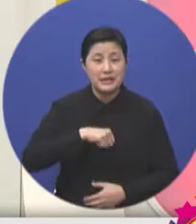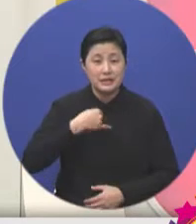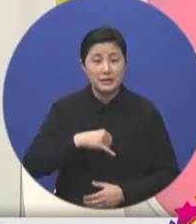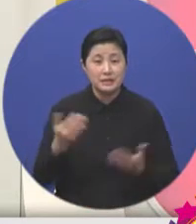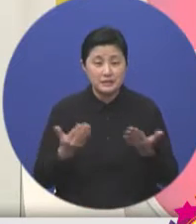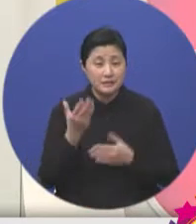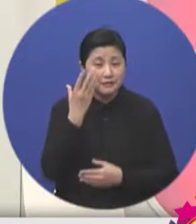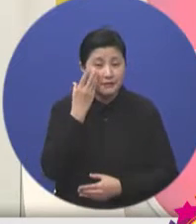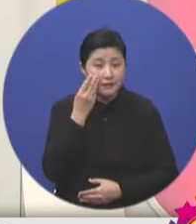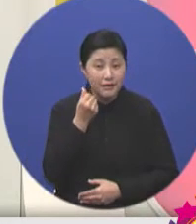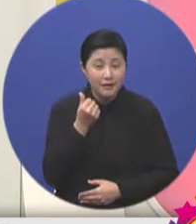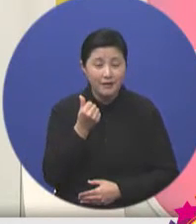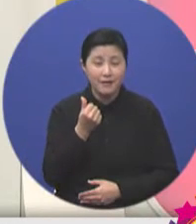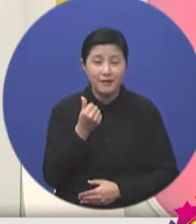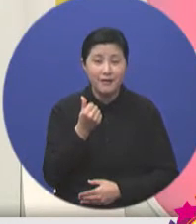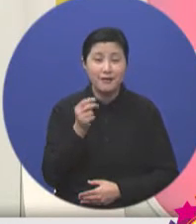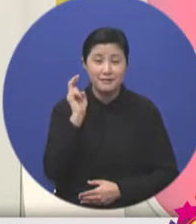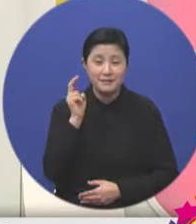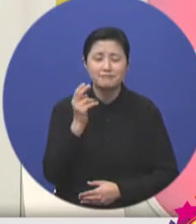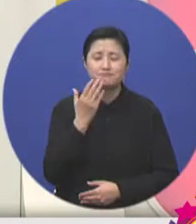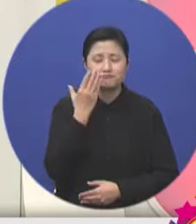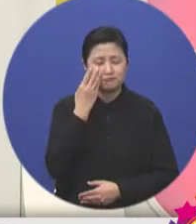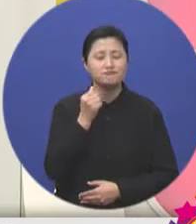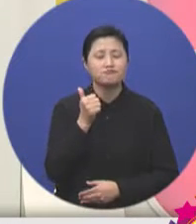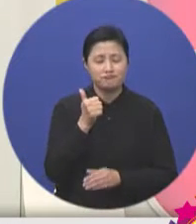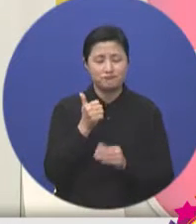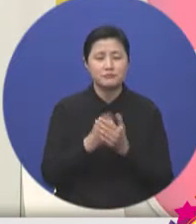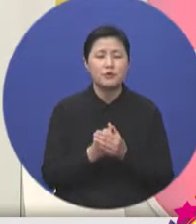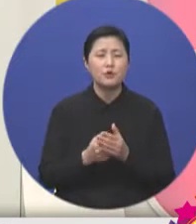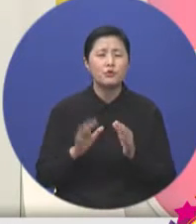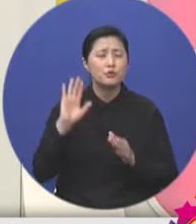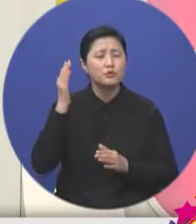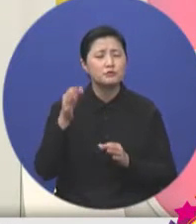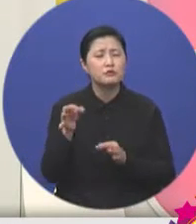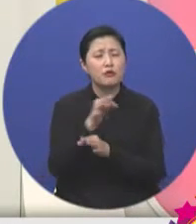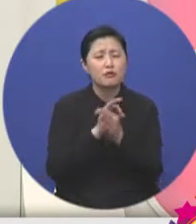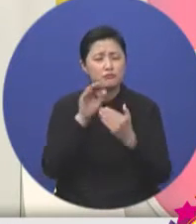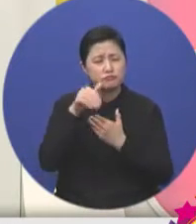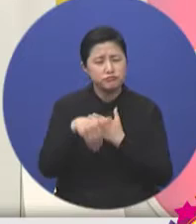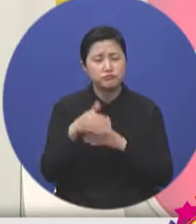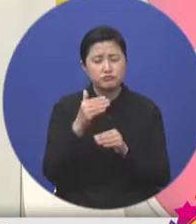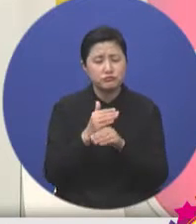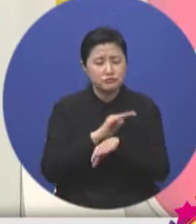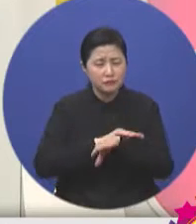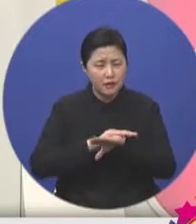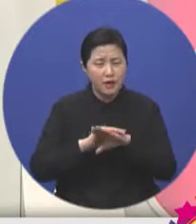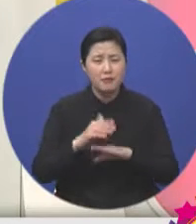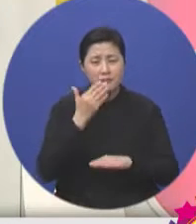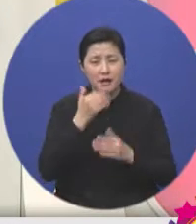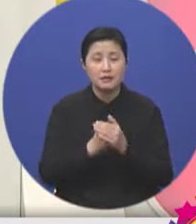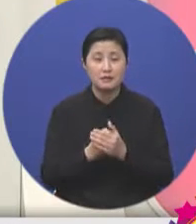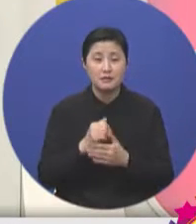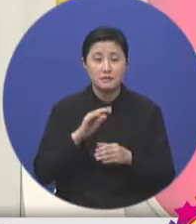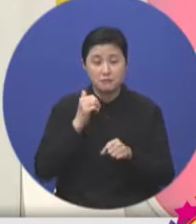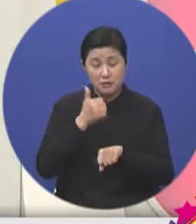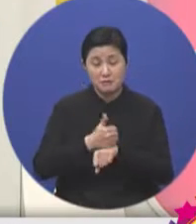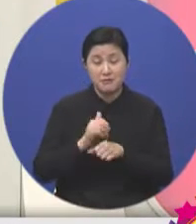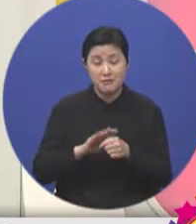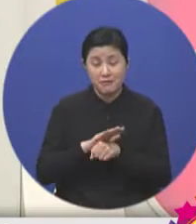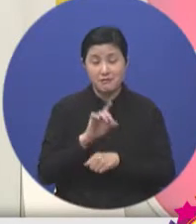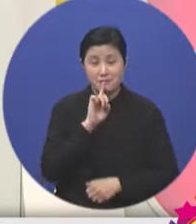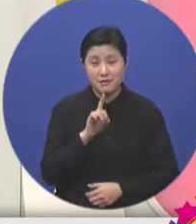자녀분들이 하는 일이 잘 되시나 봐요. 예, 잘 돼요. 야, 요즘 같이 불경기에. 어우, 참. 마지막에 사랑한다 이거